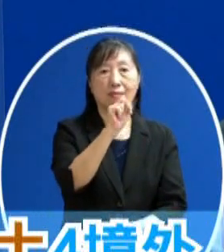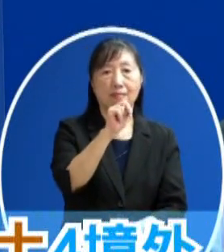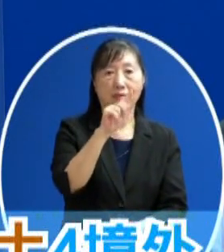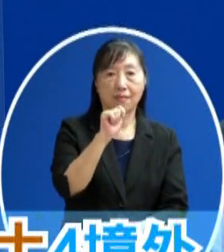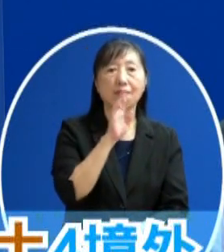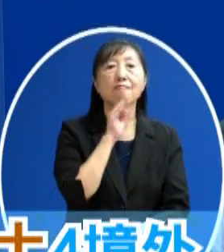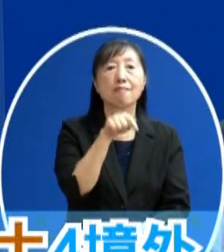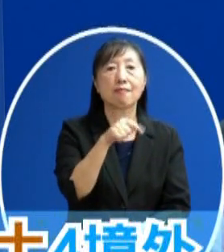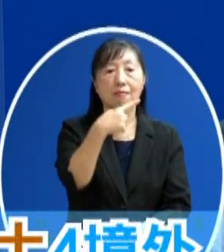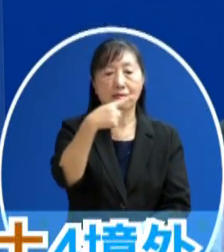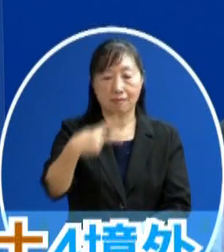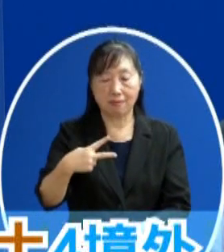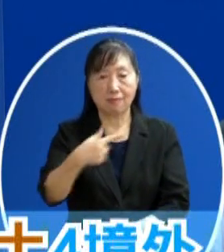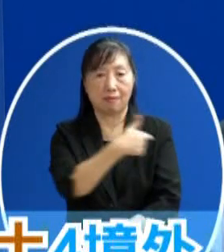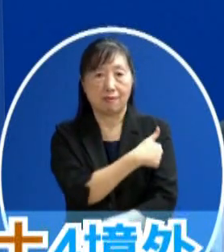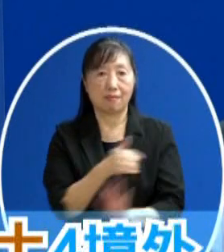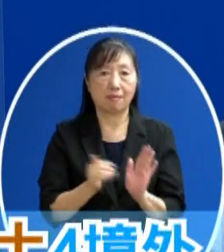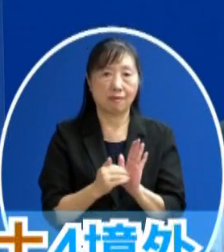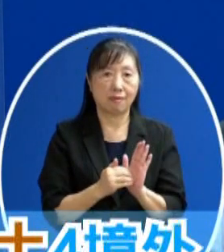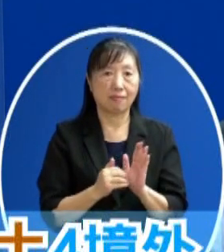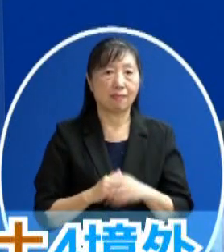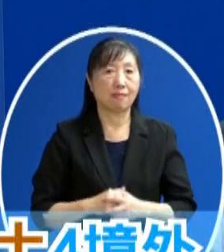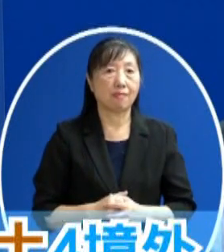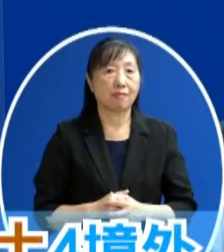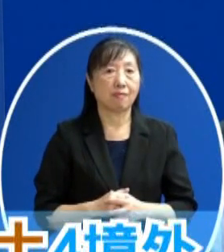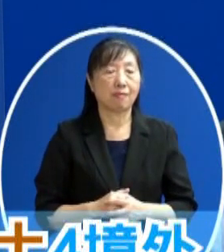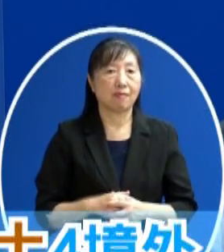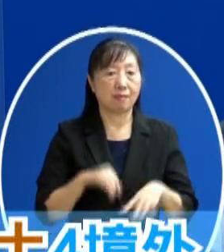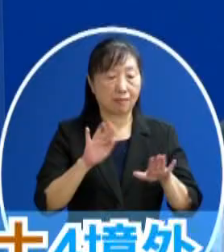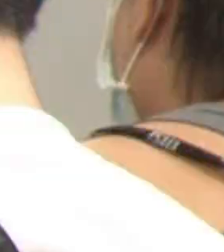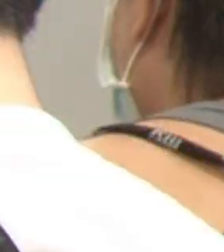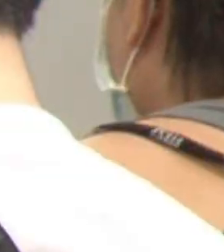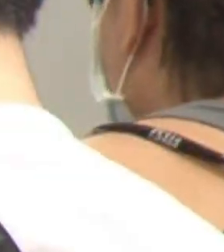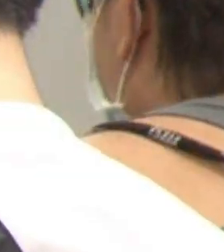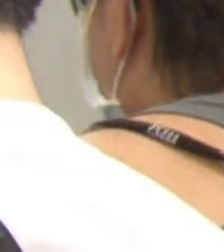结果打完了疫苗再去退票，明显不符规定。